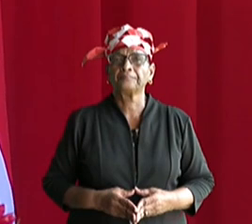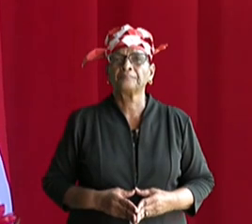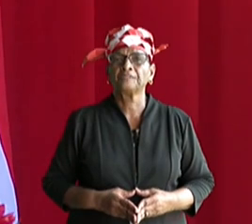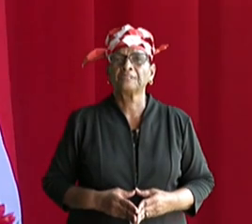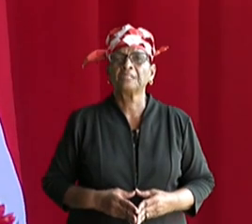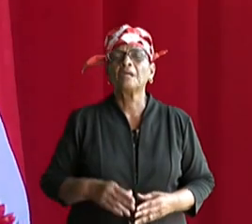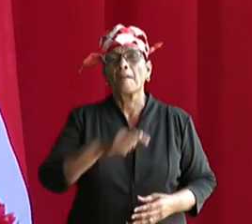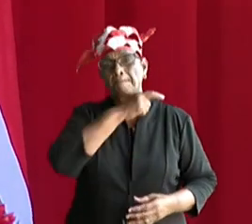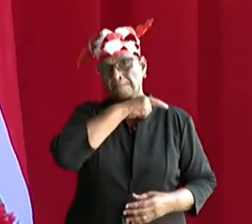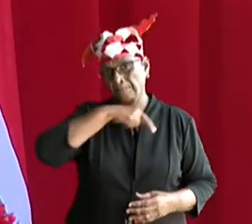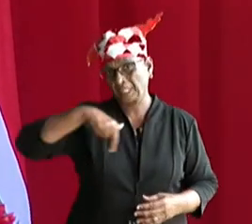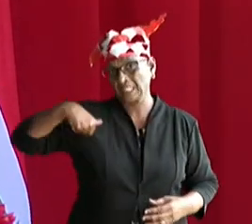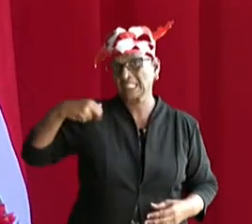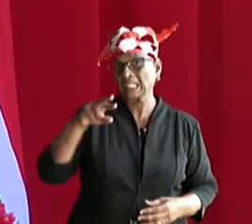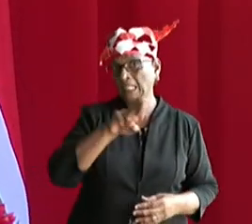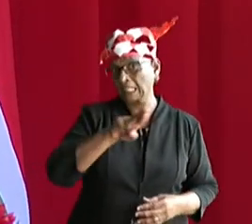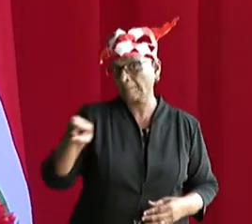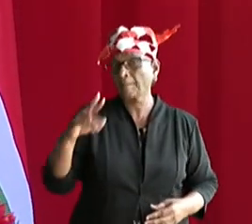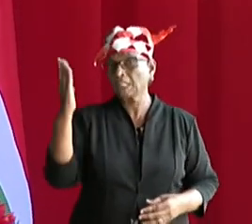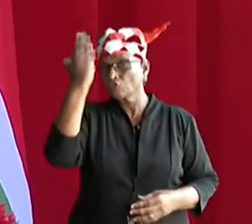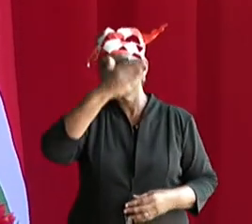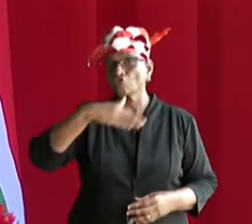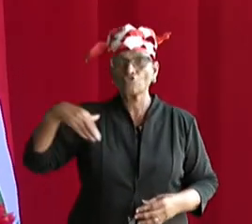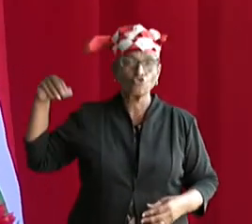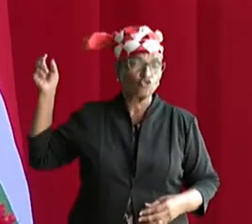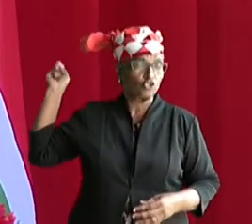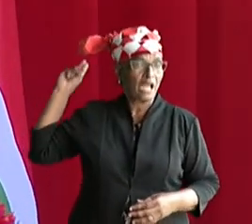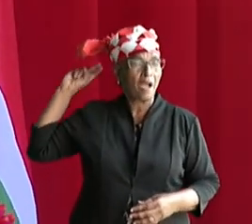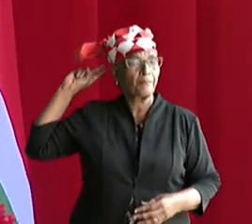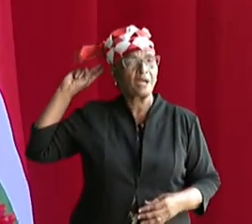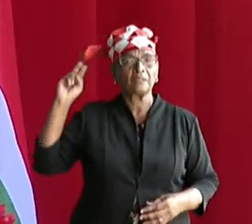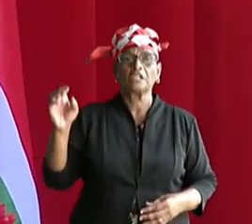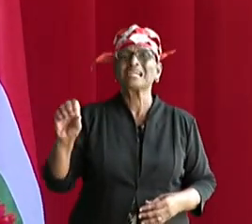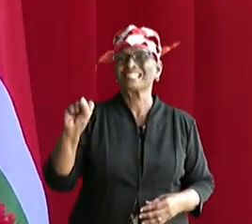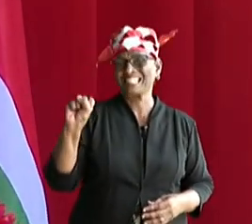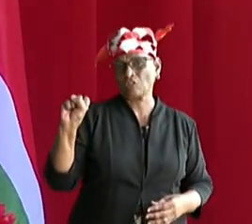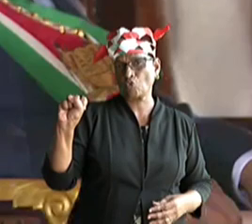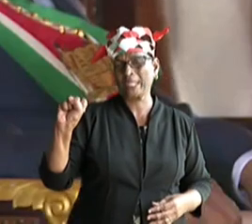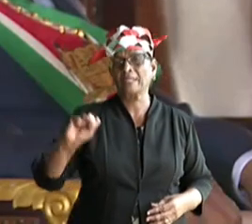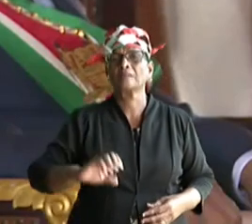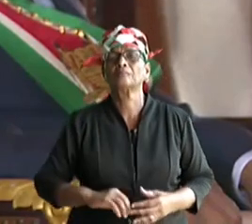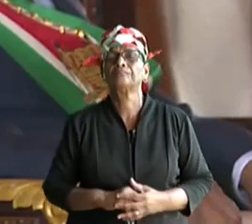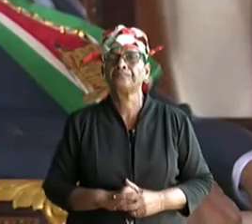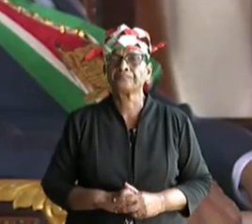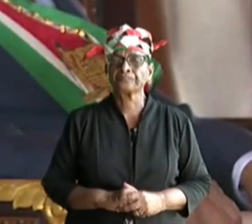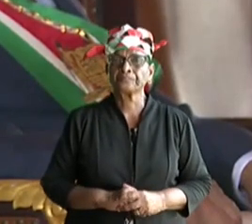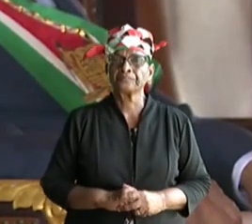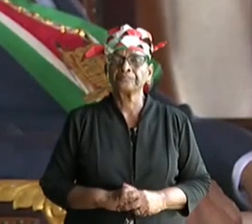President van de Republiek Suriname, zijn excellentie Chandrika